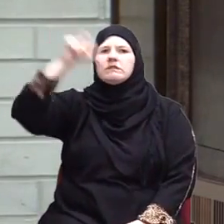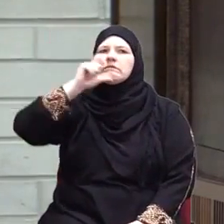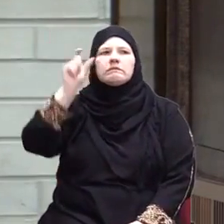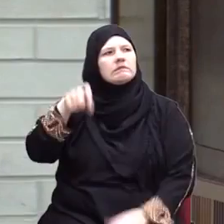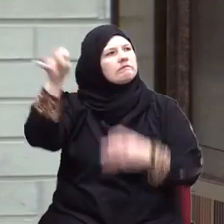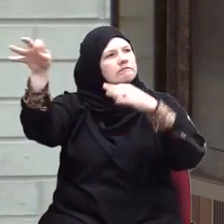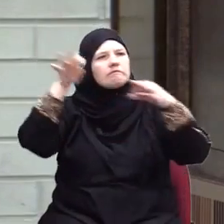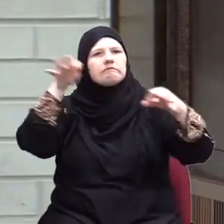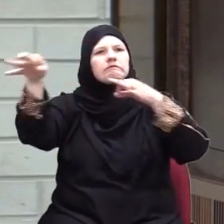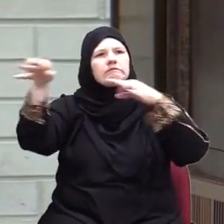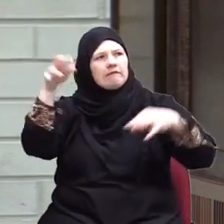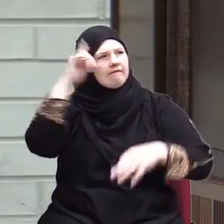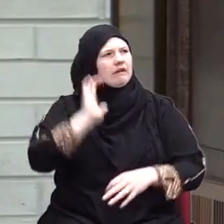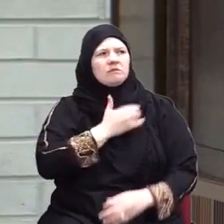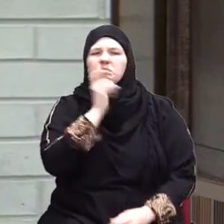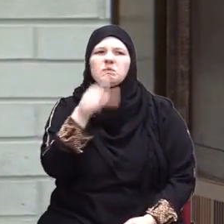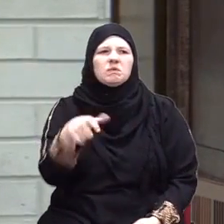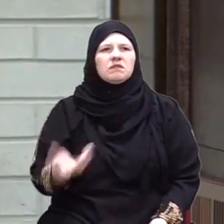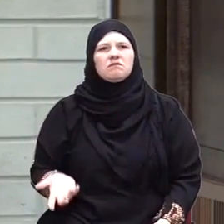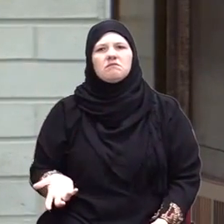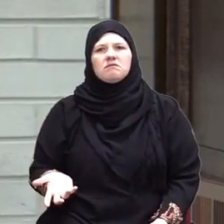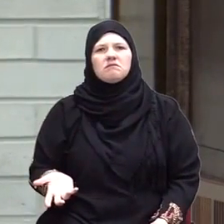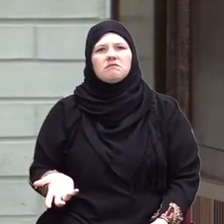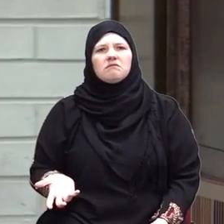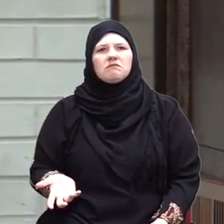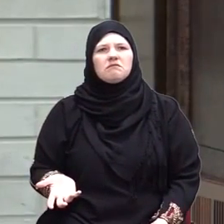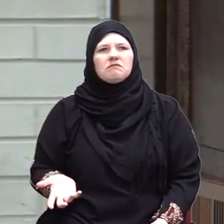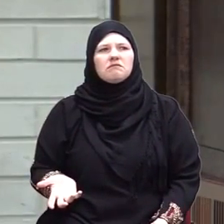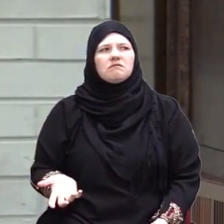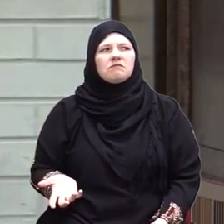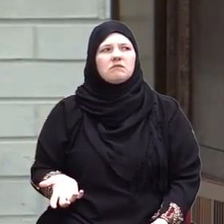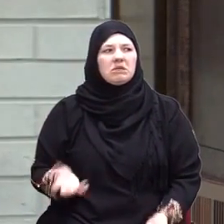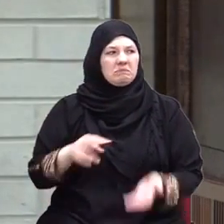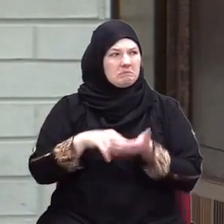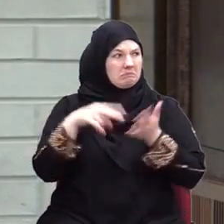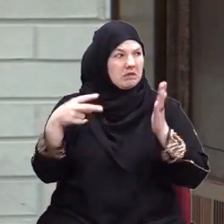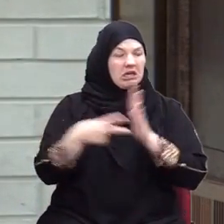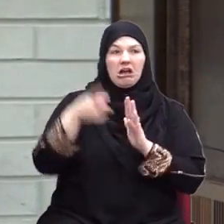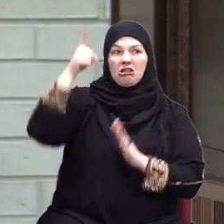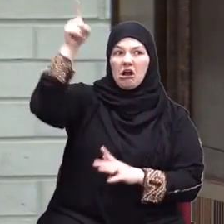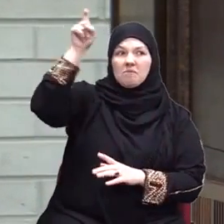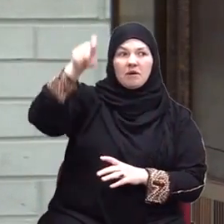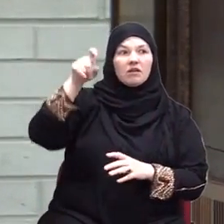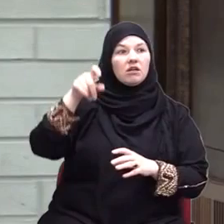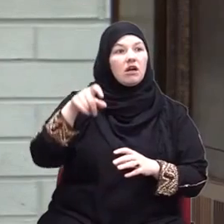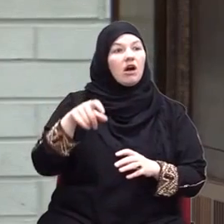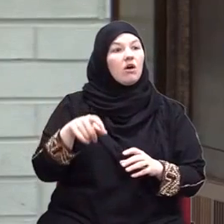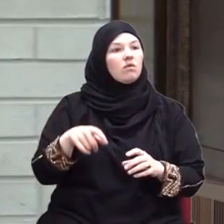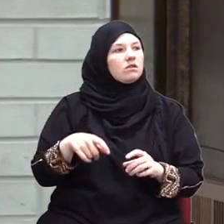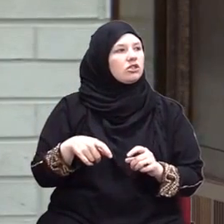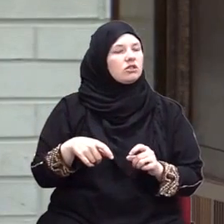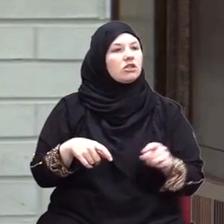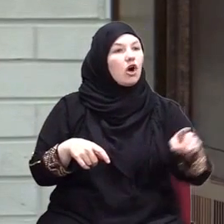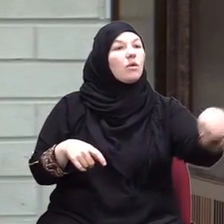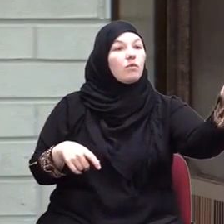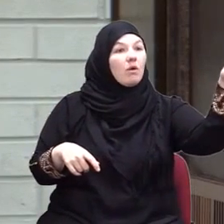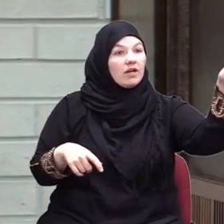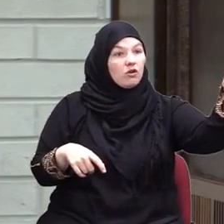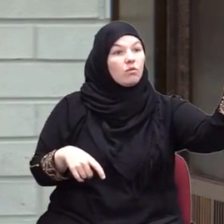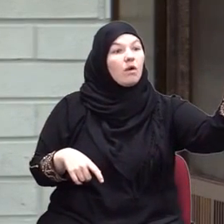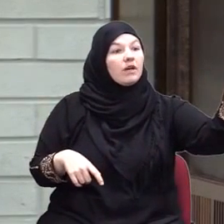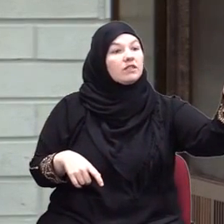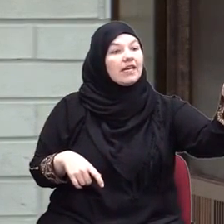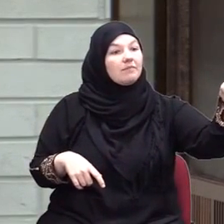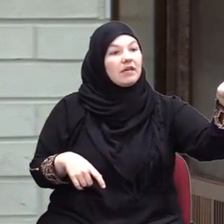إِنَّ اللَّهَ يَعْلَمُ وَأَنْتُمْ لَا تَعْلَمُونَ. When it comes to knowledge,